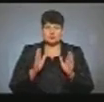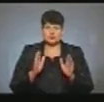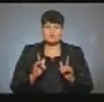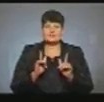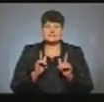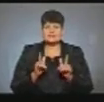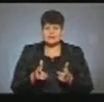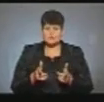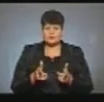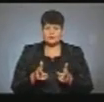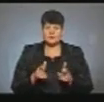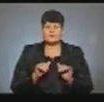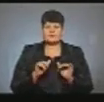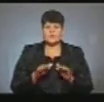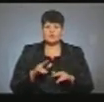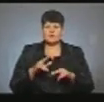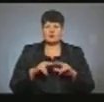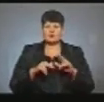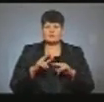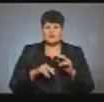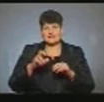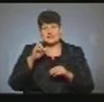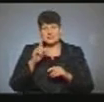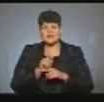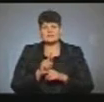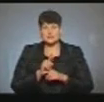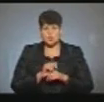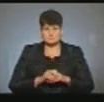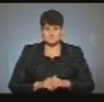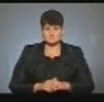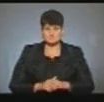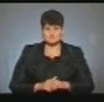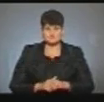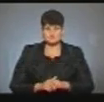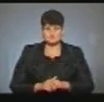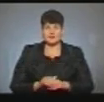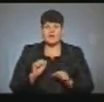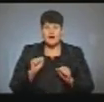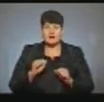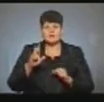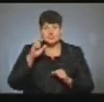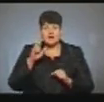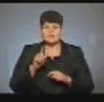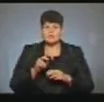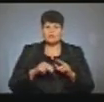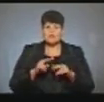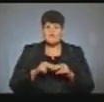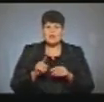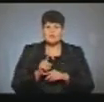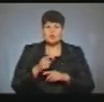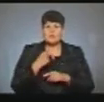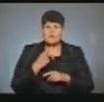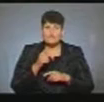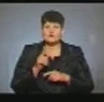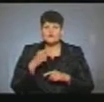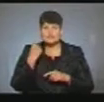згідно діючих будівельних державних норм. Державних будівельних норм. А державні будівельні норми говорять наступне.